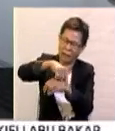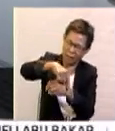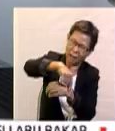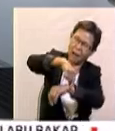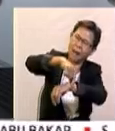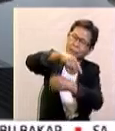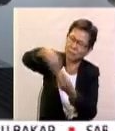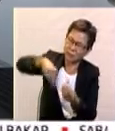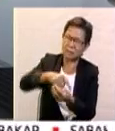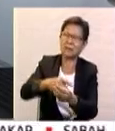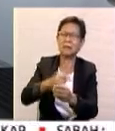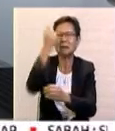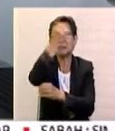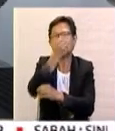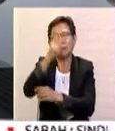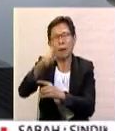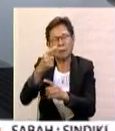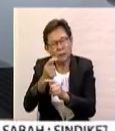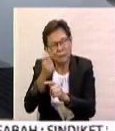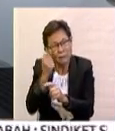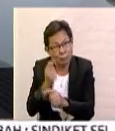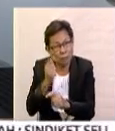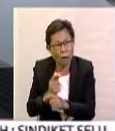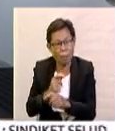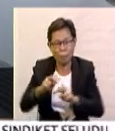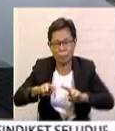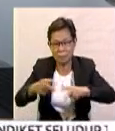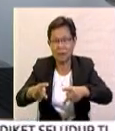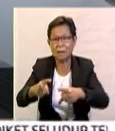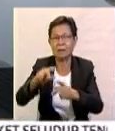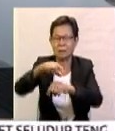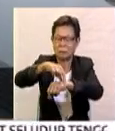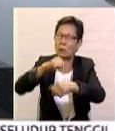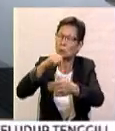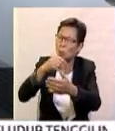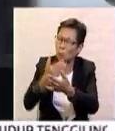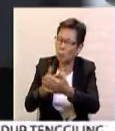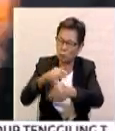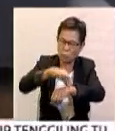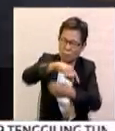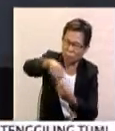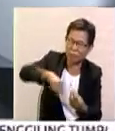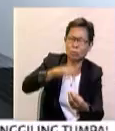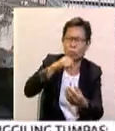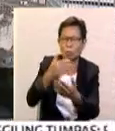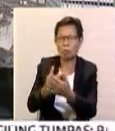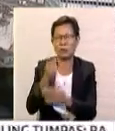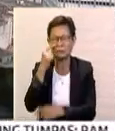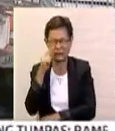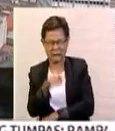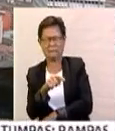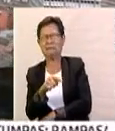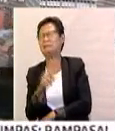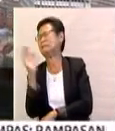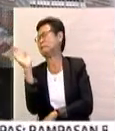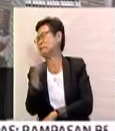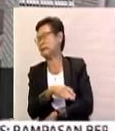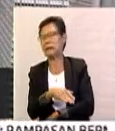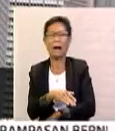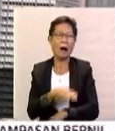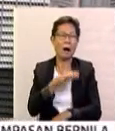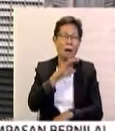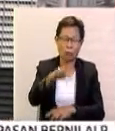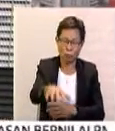harus dikekang kerana ia menyumbangkan persekitaran yang tidak elok dan sakit mata memandang. Purata kutipan